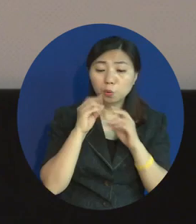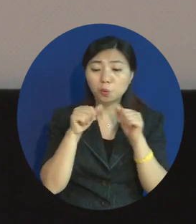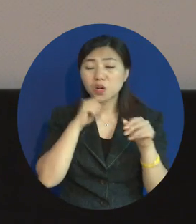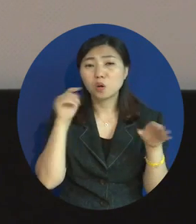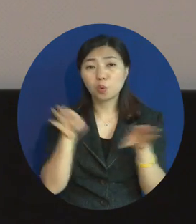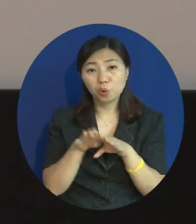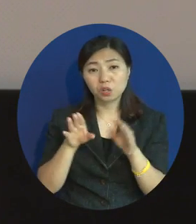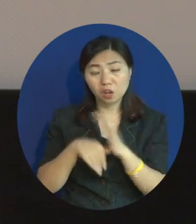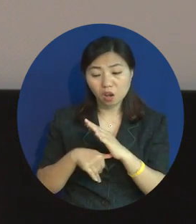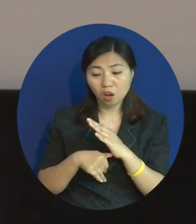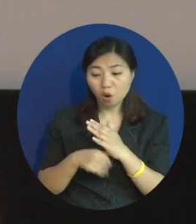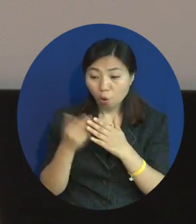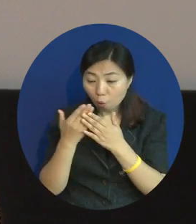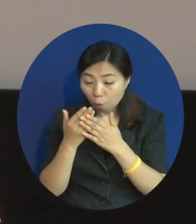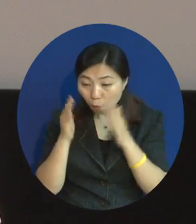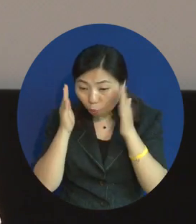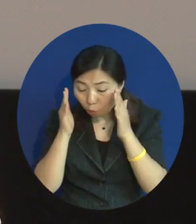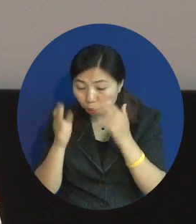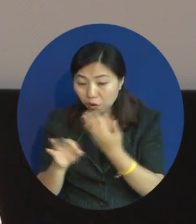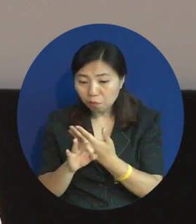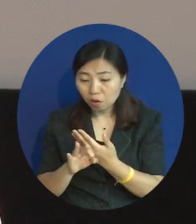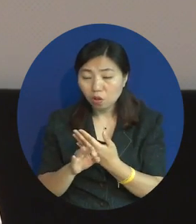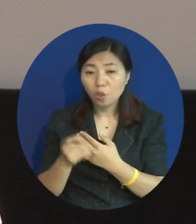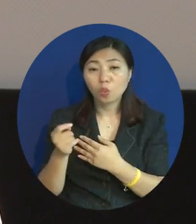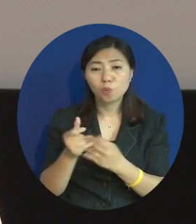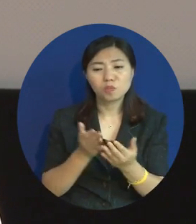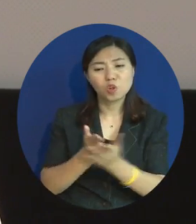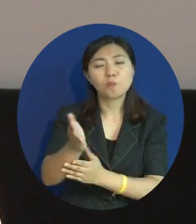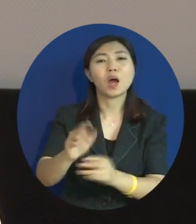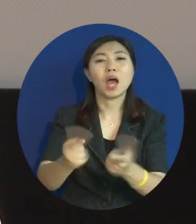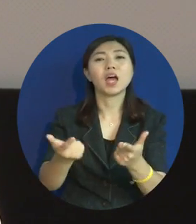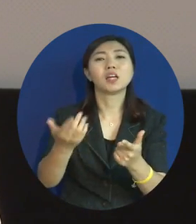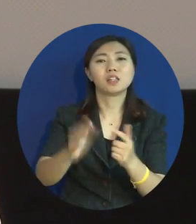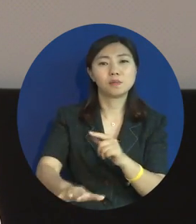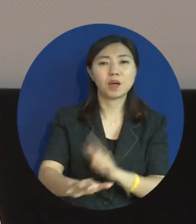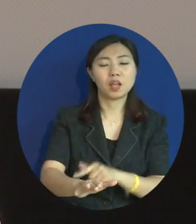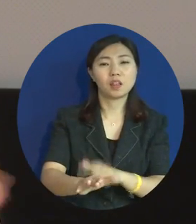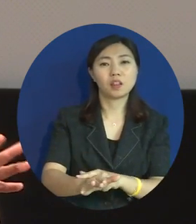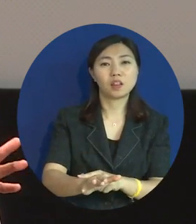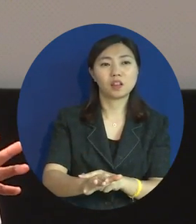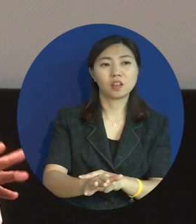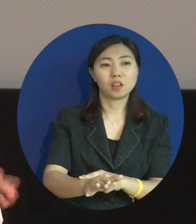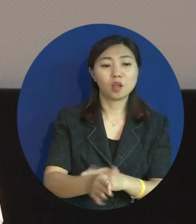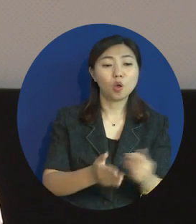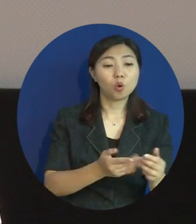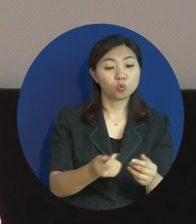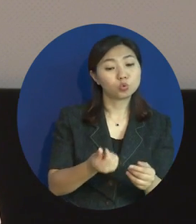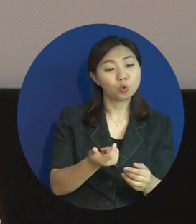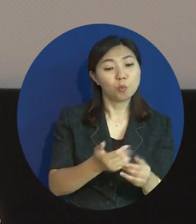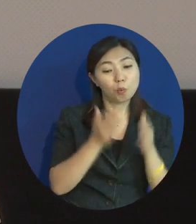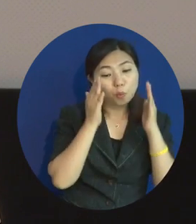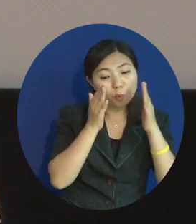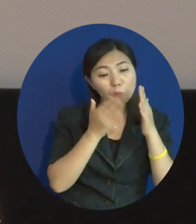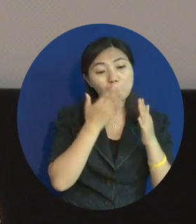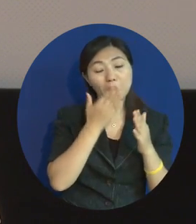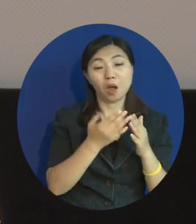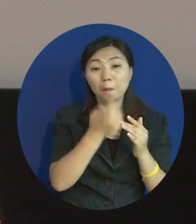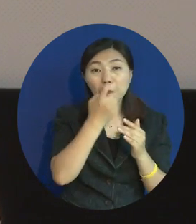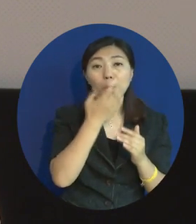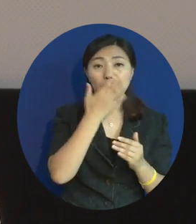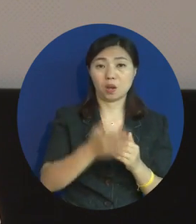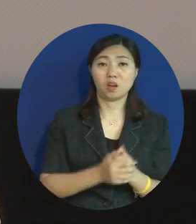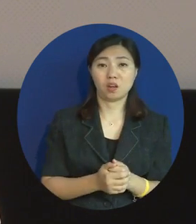소위 말하면 아마추어 역사학자가 되는 거예요. 그래서 그건 아무 고민거리가 안 돼.